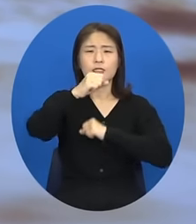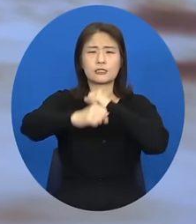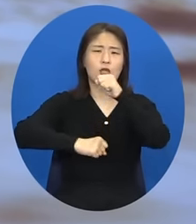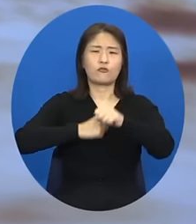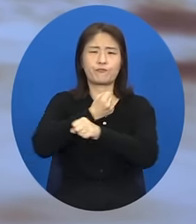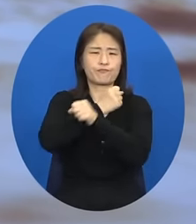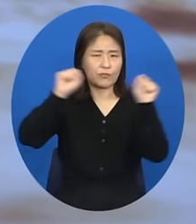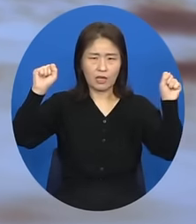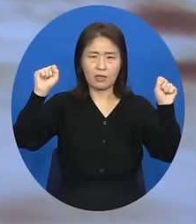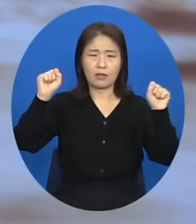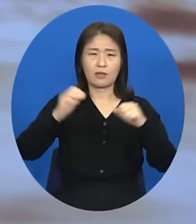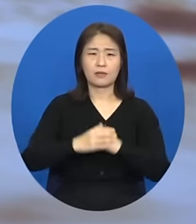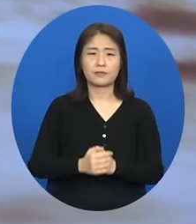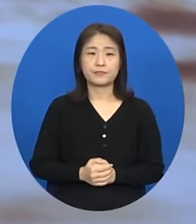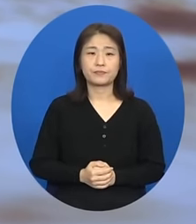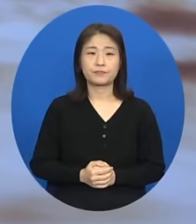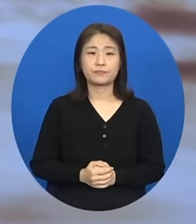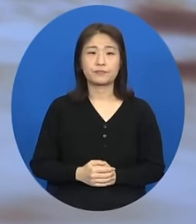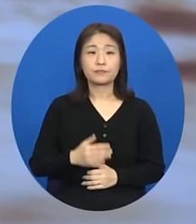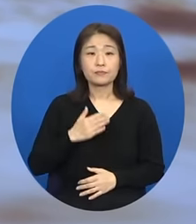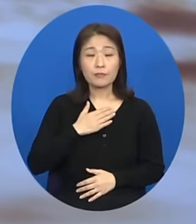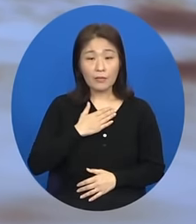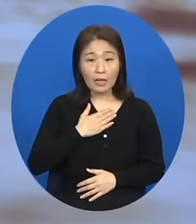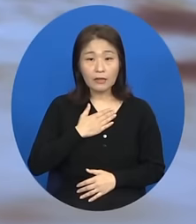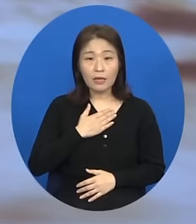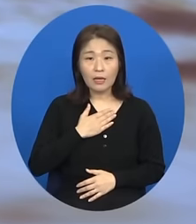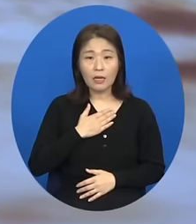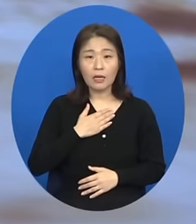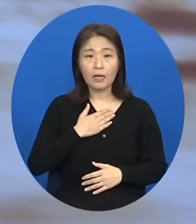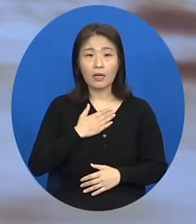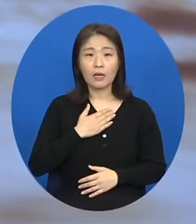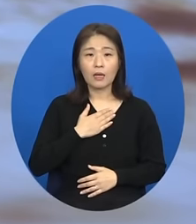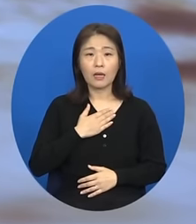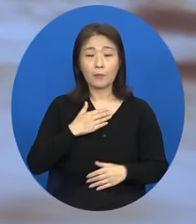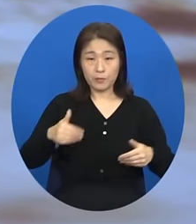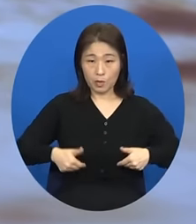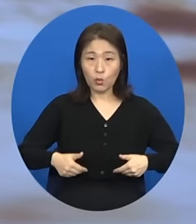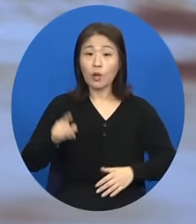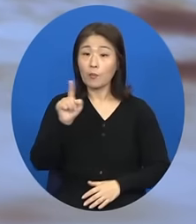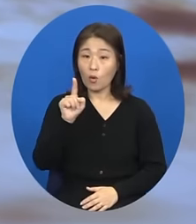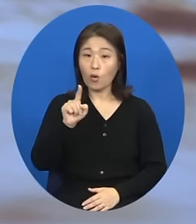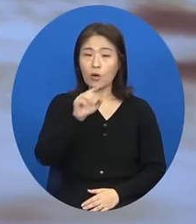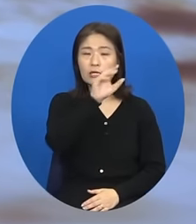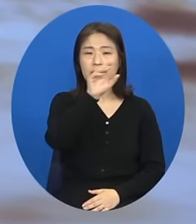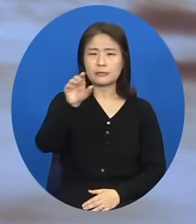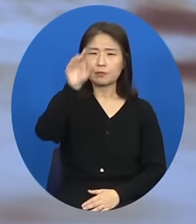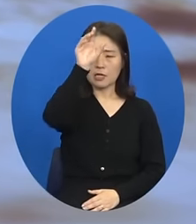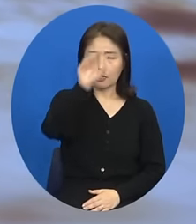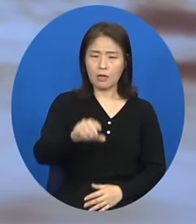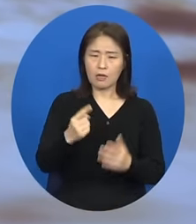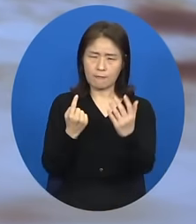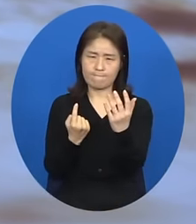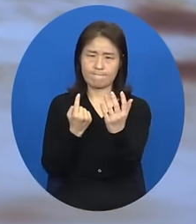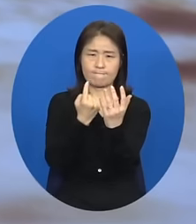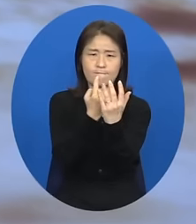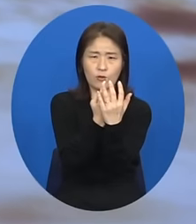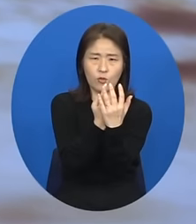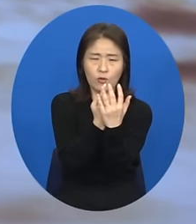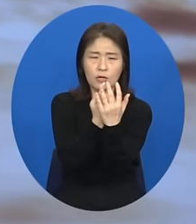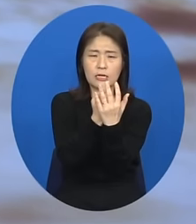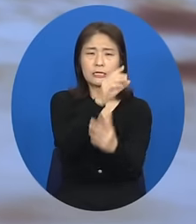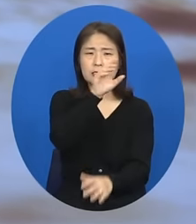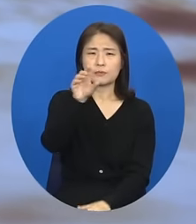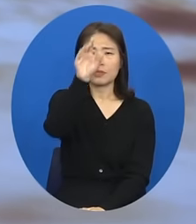있어요. 십자가 안에 거하시면 됩니다. 매일의 십자가를 붙드시면 됩니다.